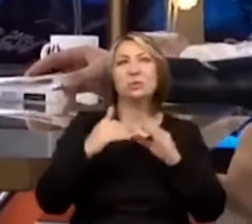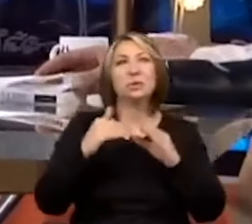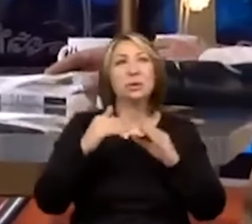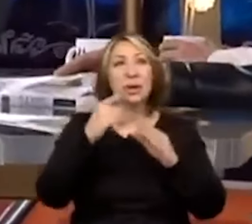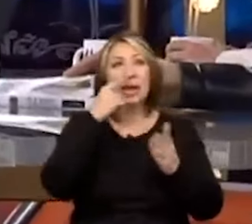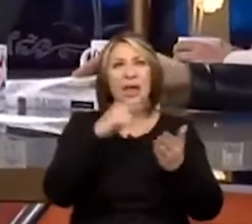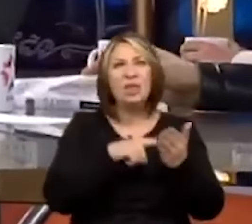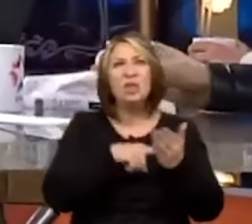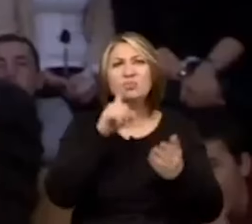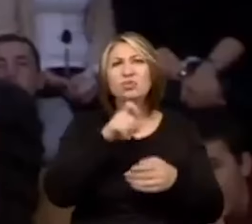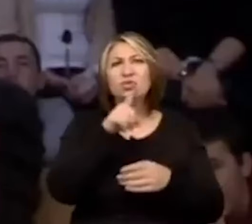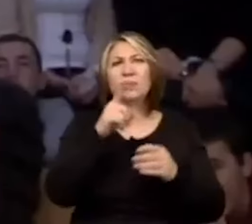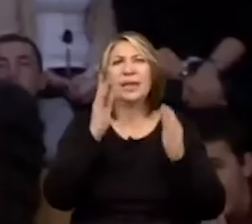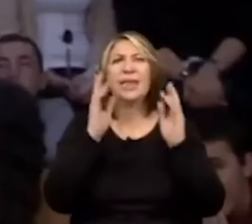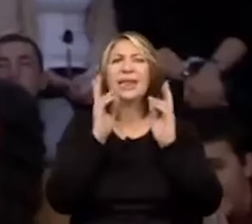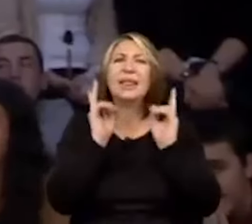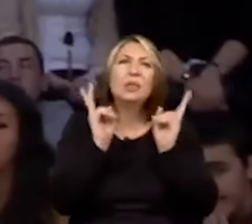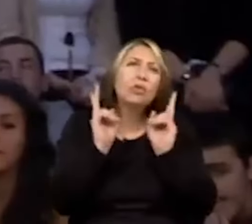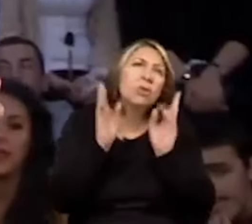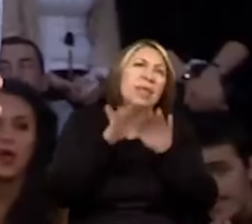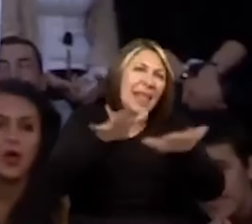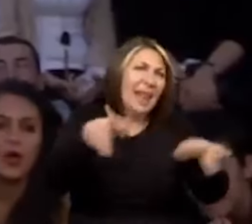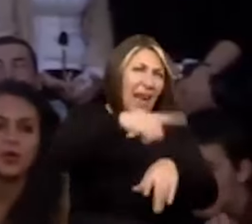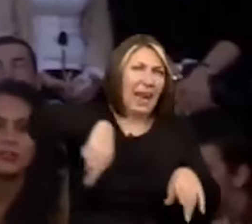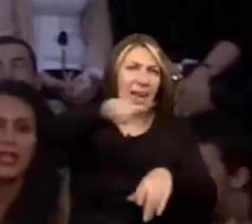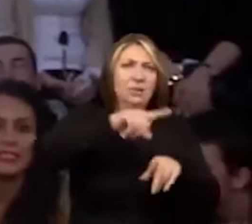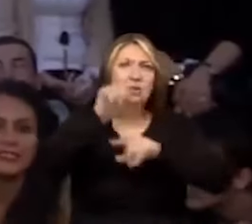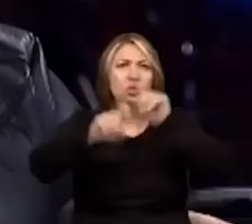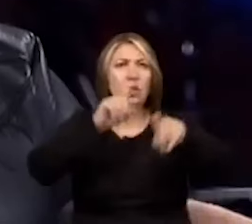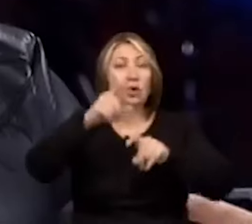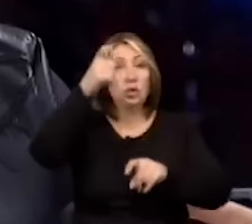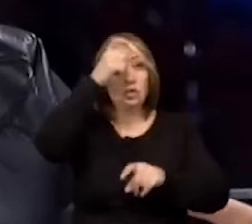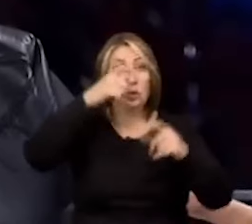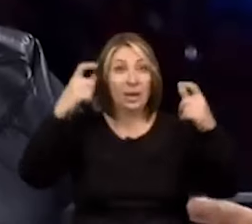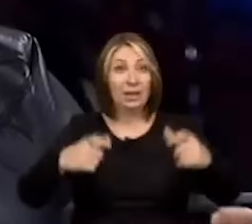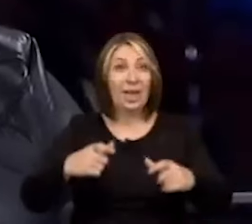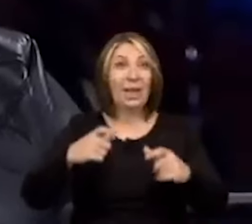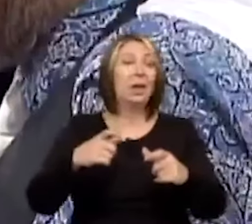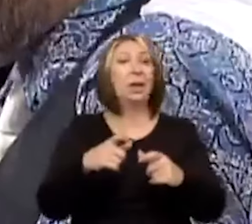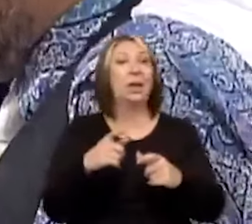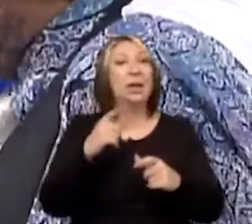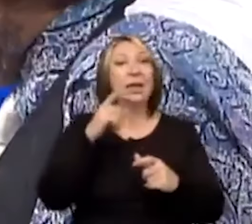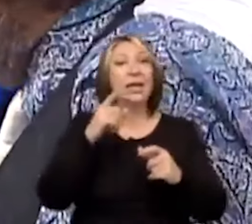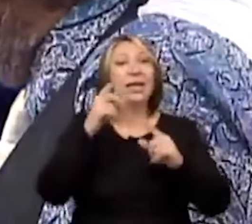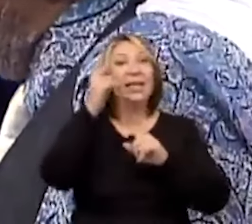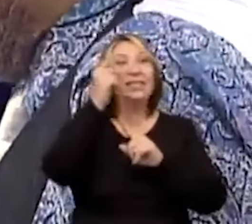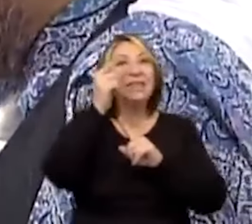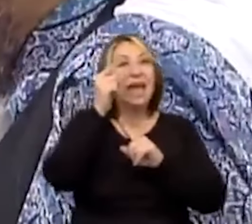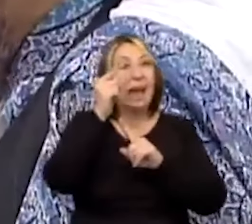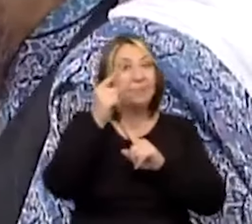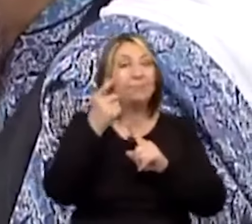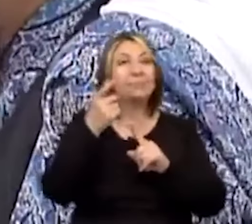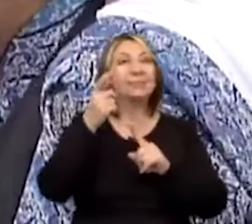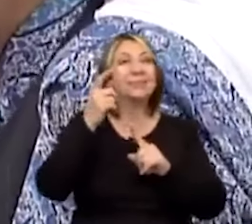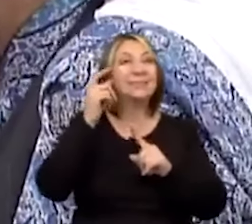musunuz sosyal medyaya? Bu aslında genel bir soru. Özellikle Türkiye'de, ülkemizde Instagram'ın